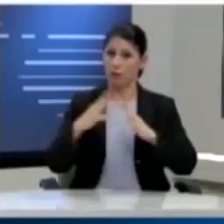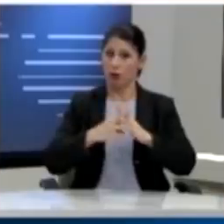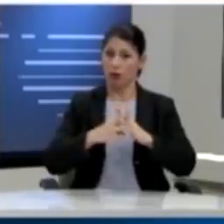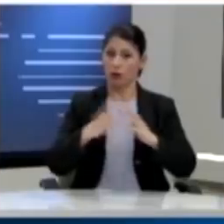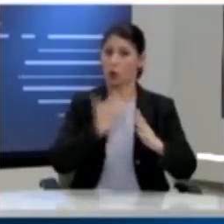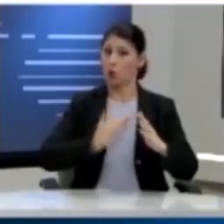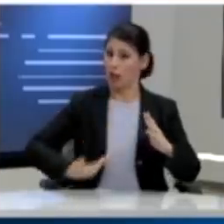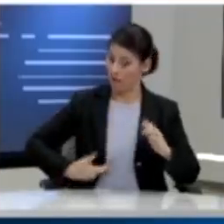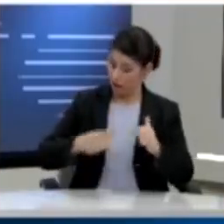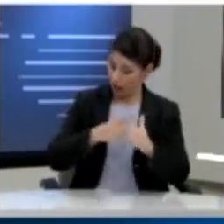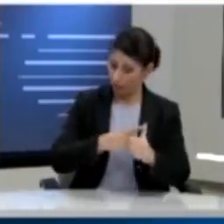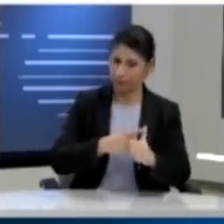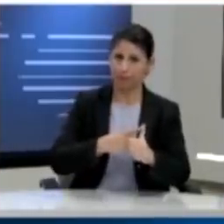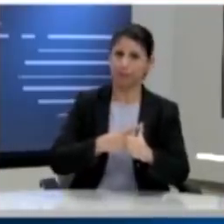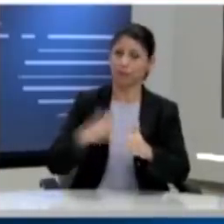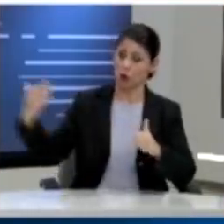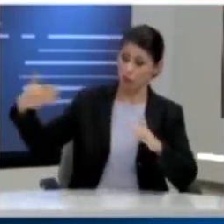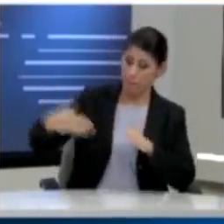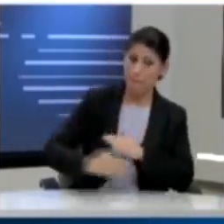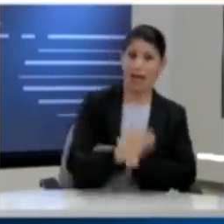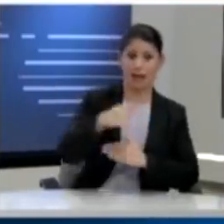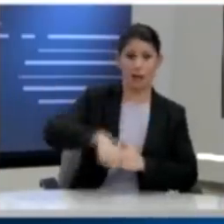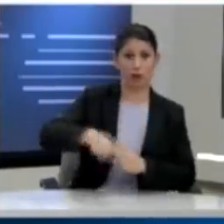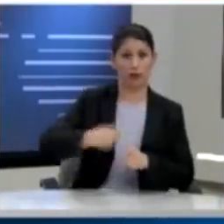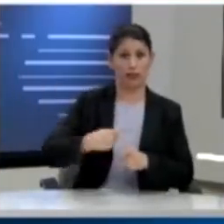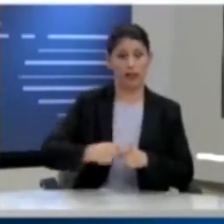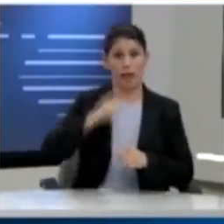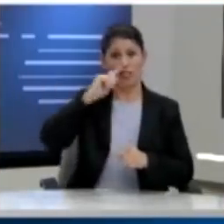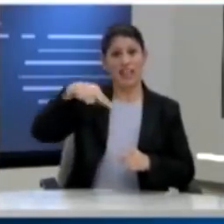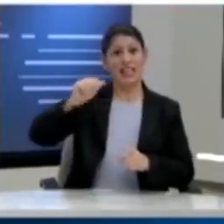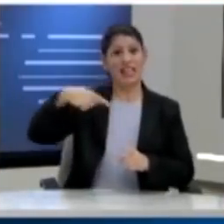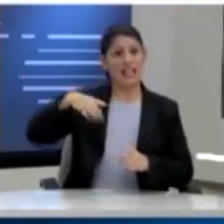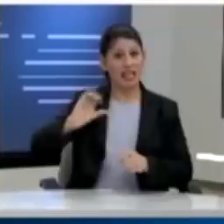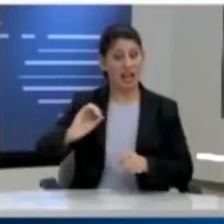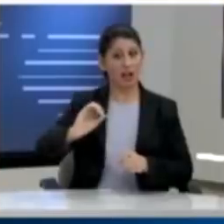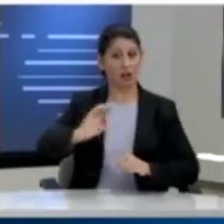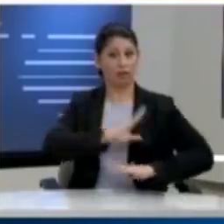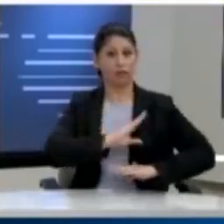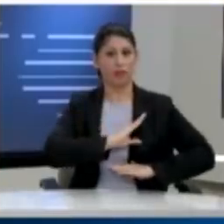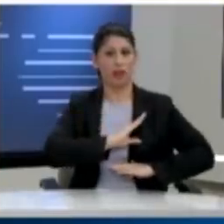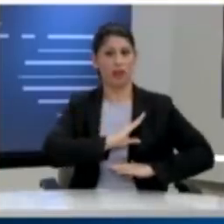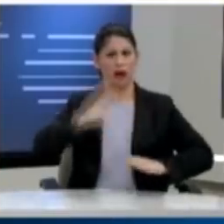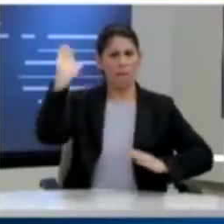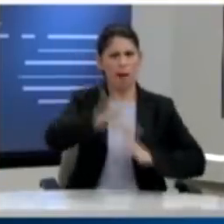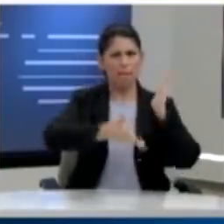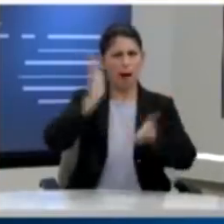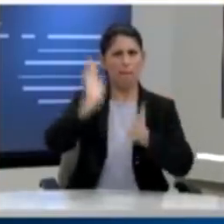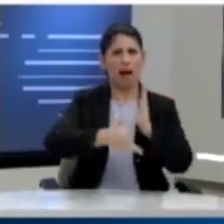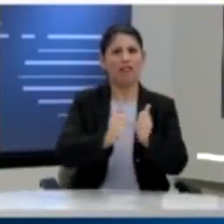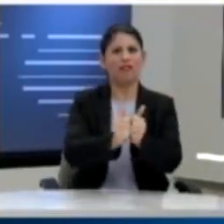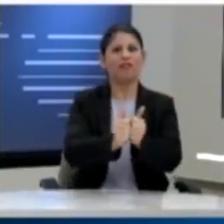της Ιουγκοσλαβία, με τη διέλευση των ατοικών στρατευμάτων από τη χώρα για να μακελεύουν το γειτονικό και φίλο